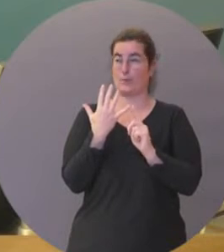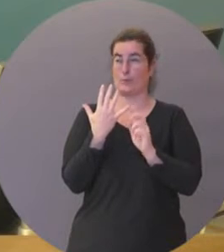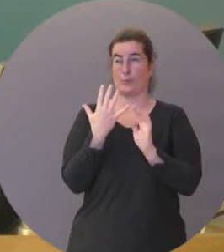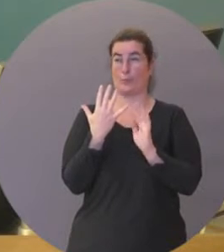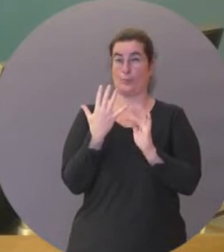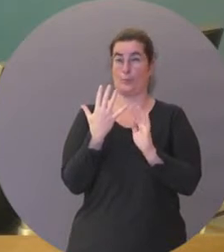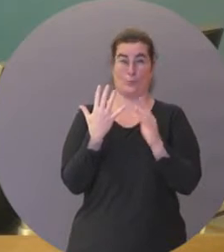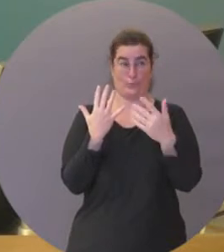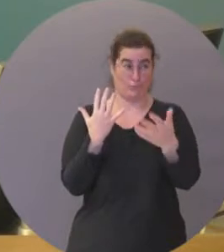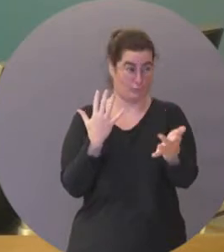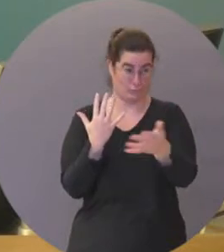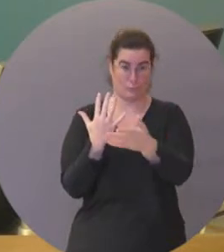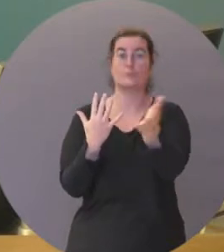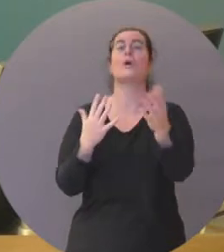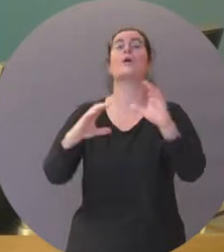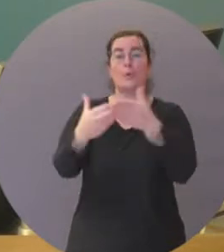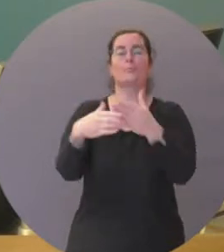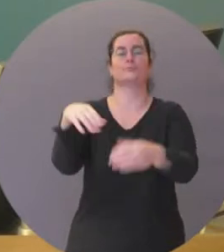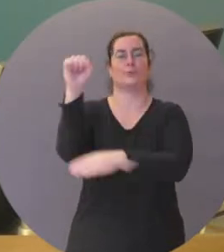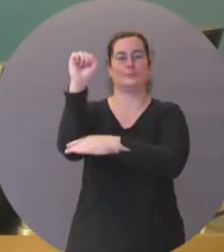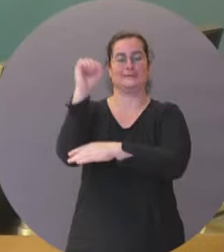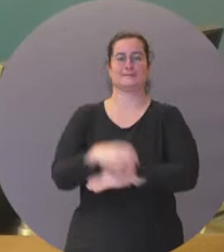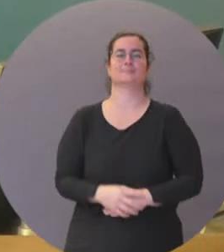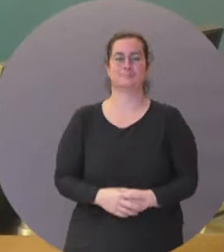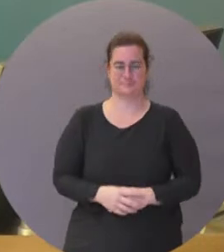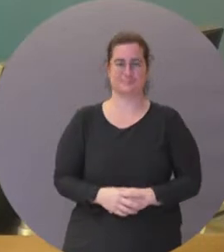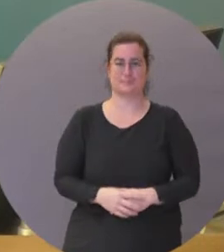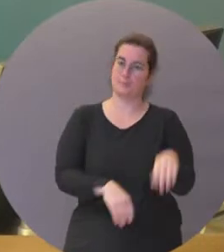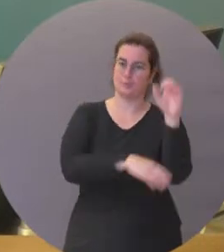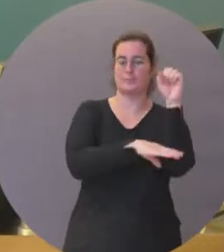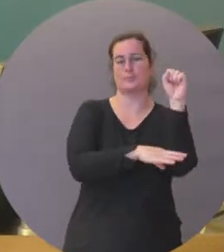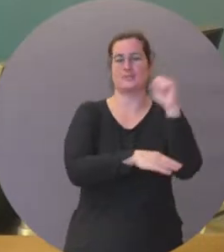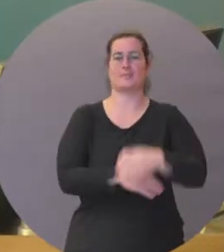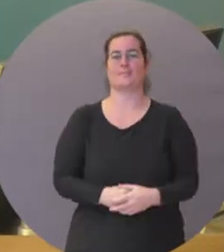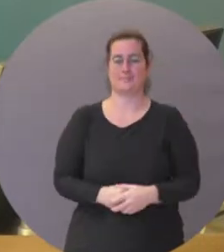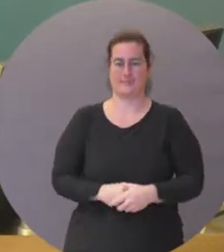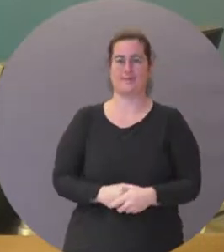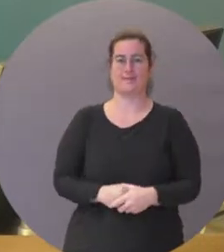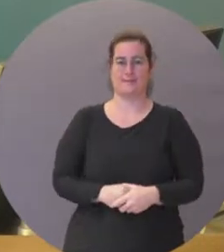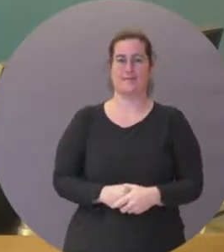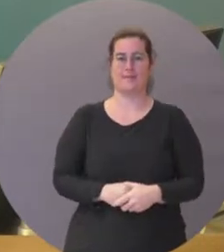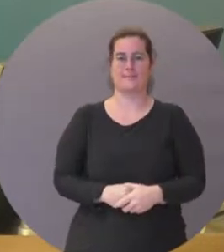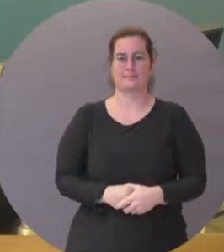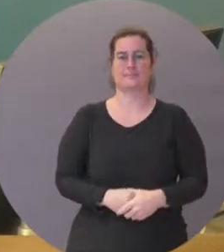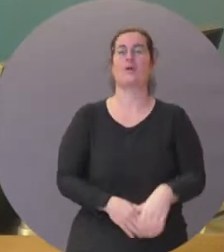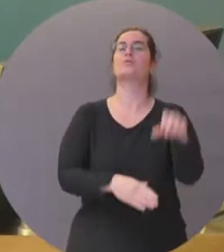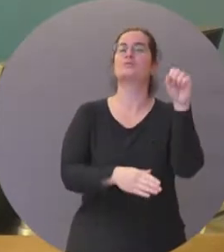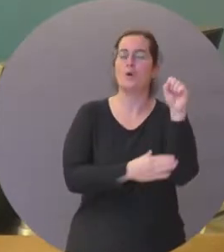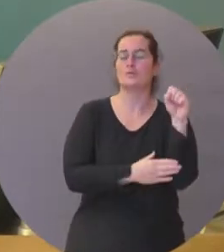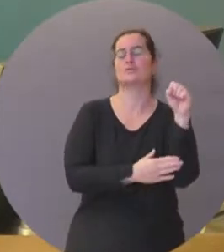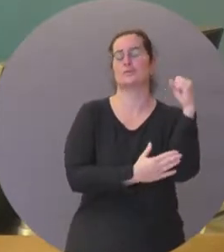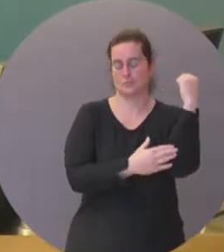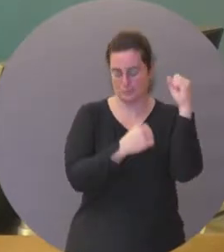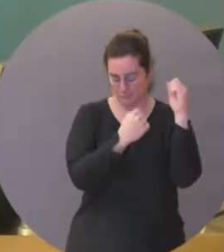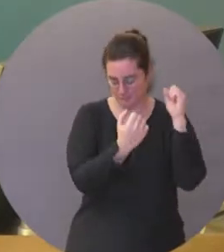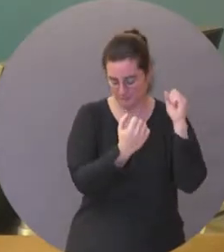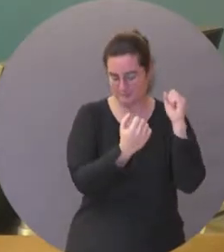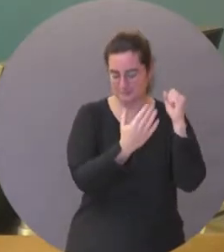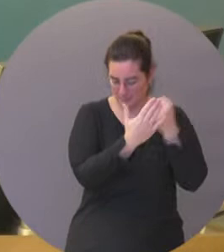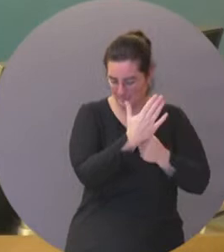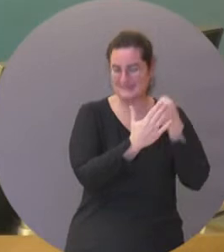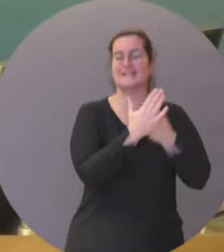voilà le groupe communiste qui terminera qui s'appelle le groupe de la Gauche combatif communiste la républicaine